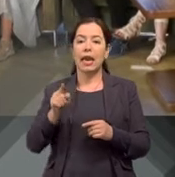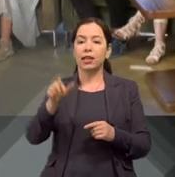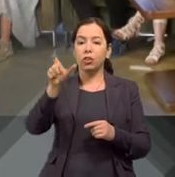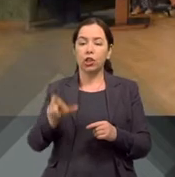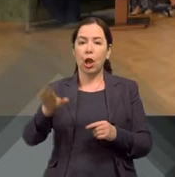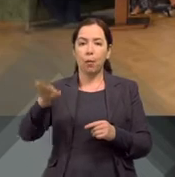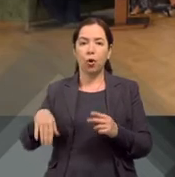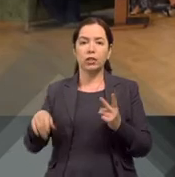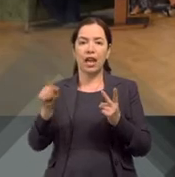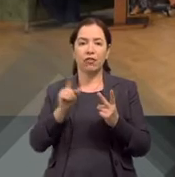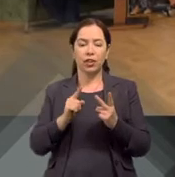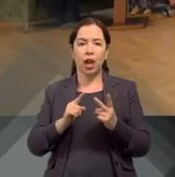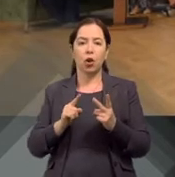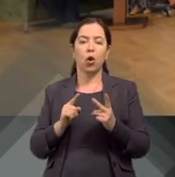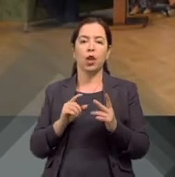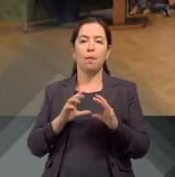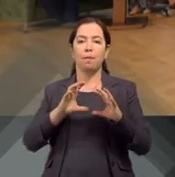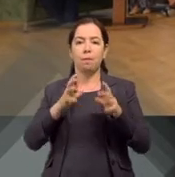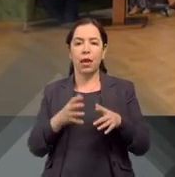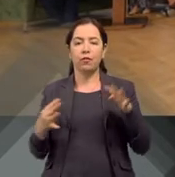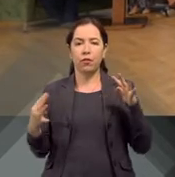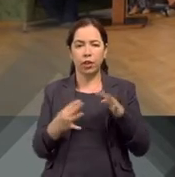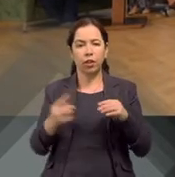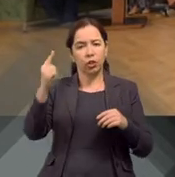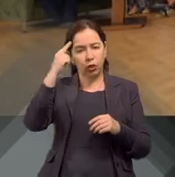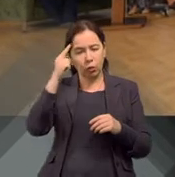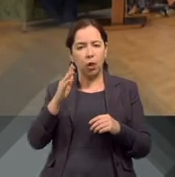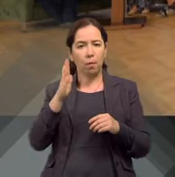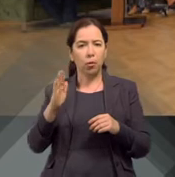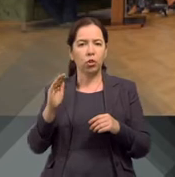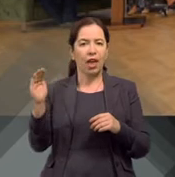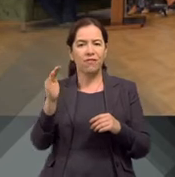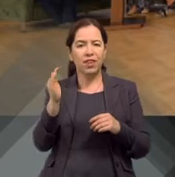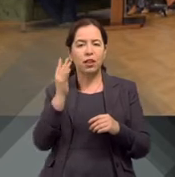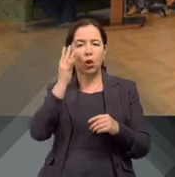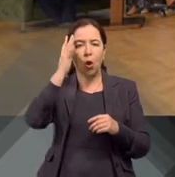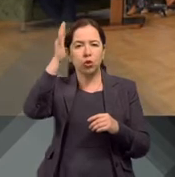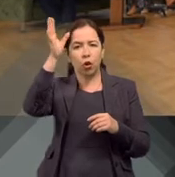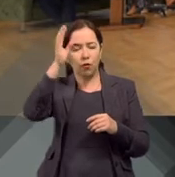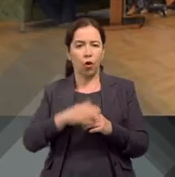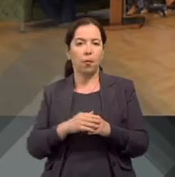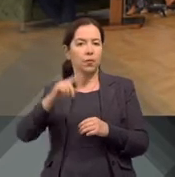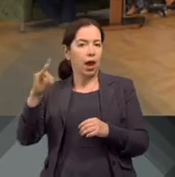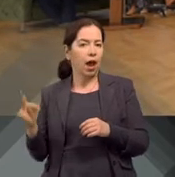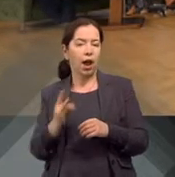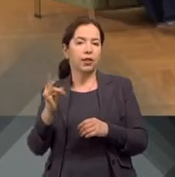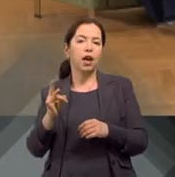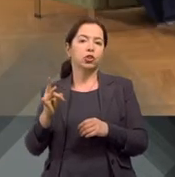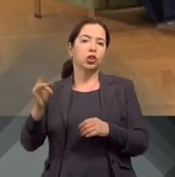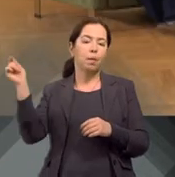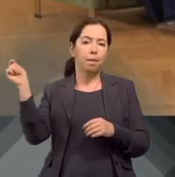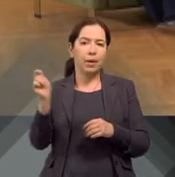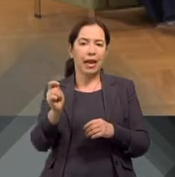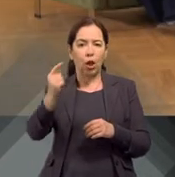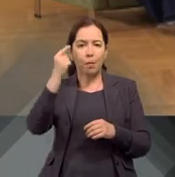Второй мировой войны, думая, что он будет философом, однажды посетил психиатрическую больницу во Франции послевоенной,